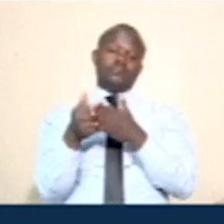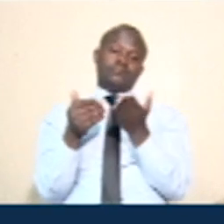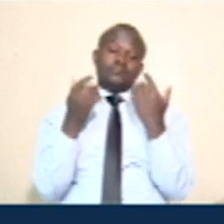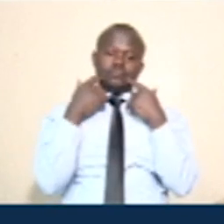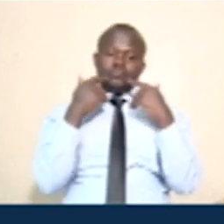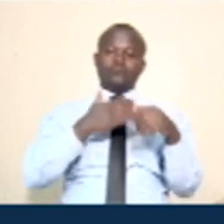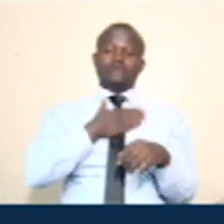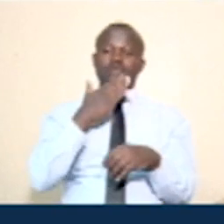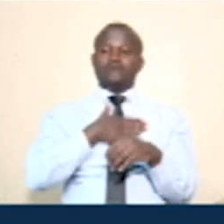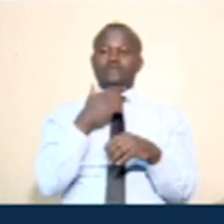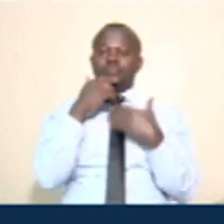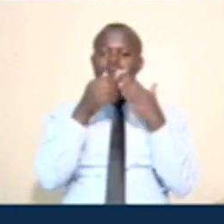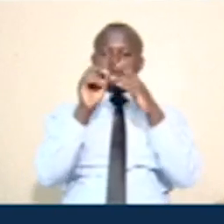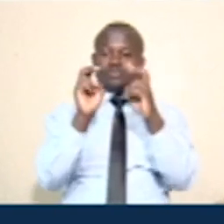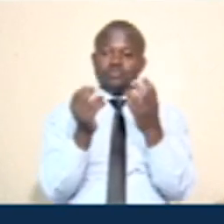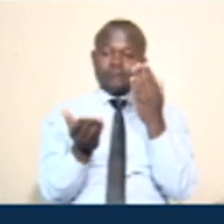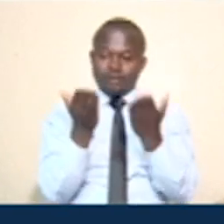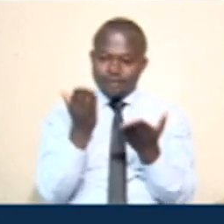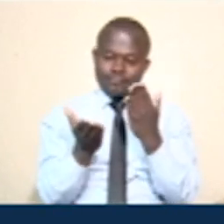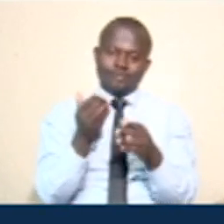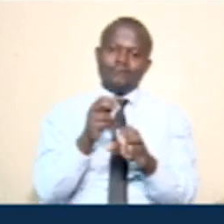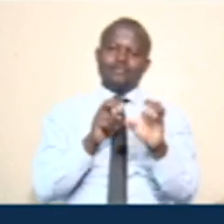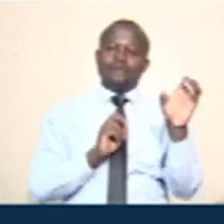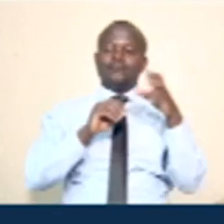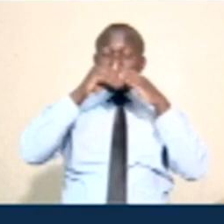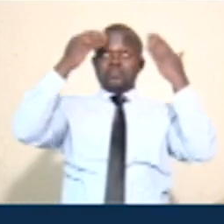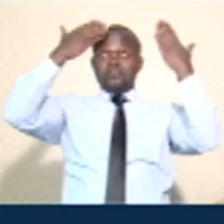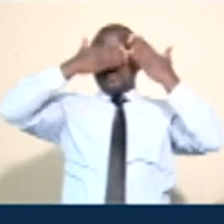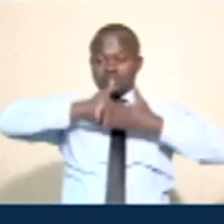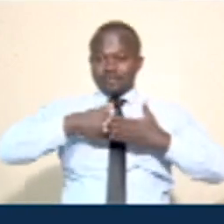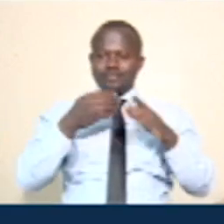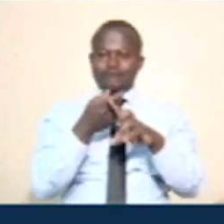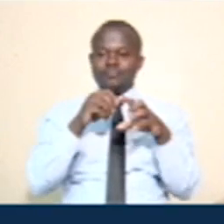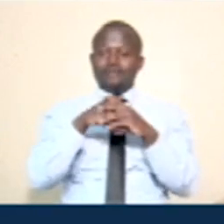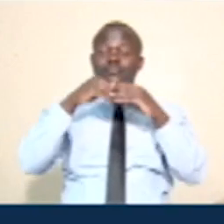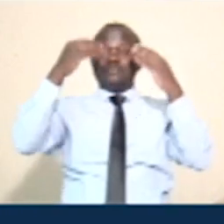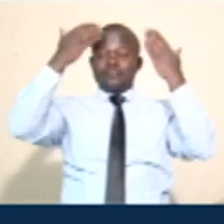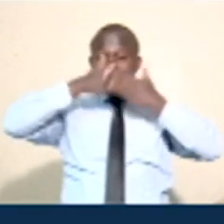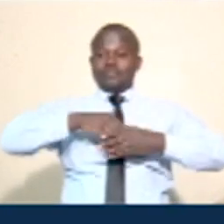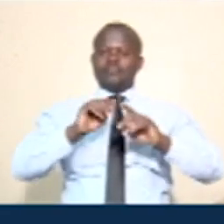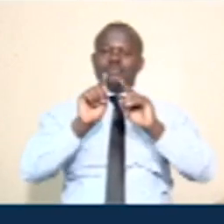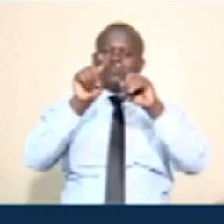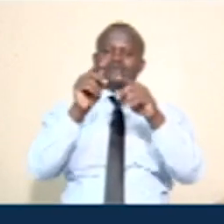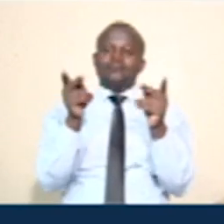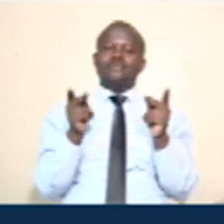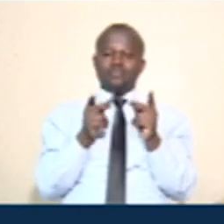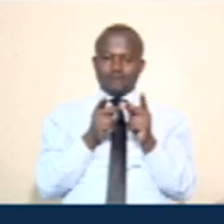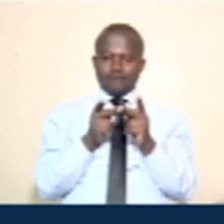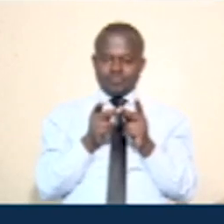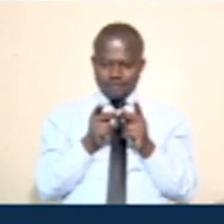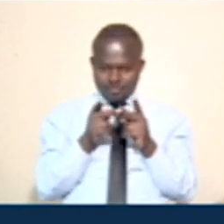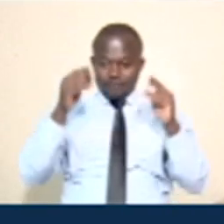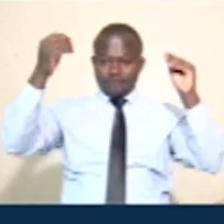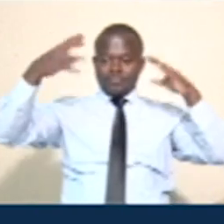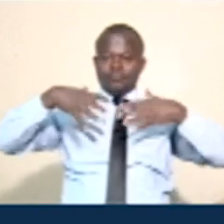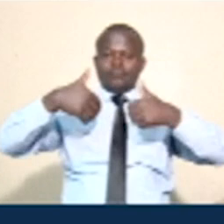bakaba babyishimira bavuga bati noneho tuvuye mu icuraburindi tuvuye mu kizima tugiye aha mukuru muri